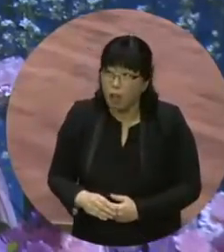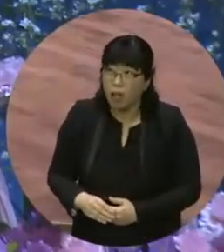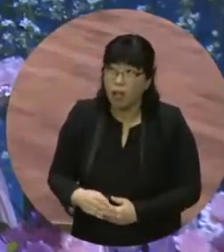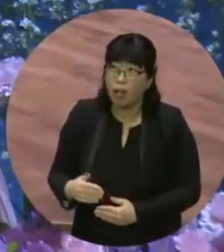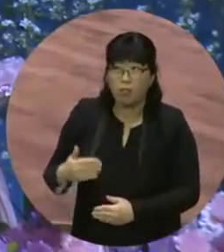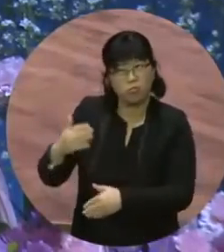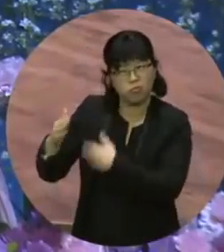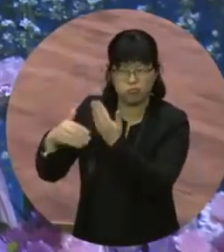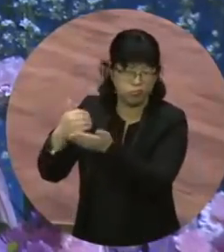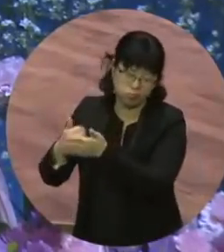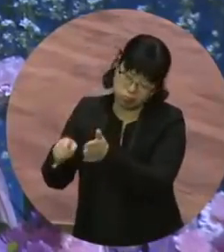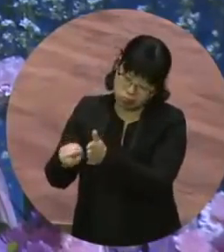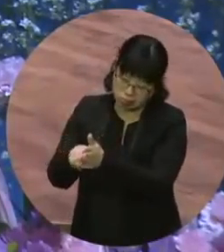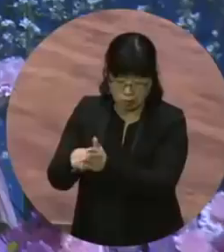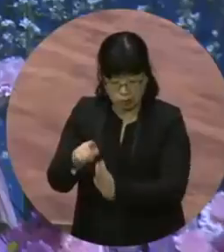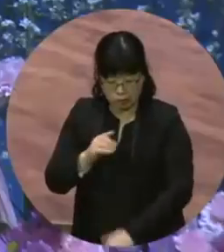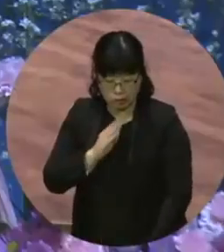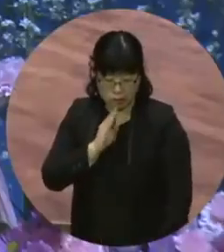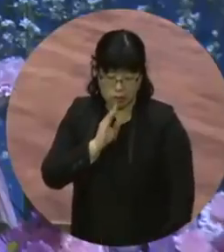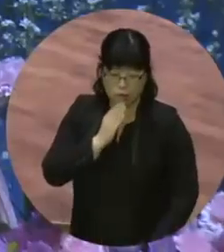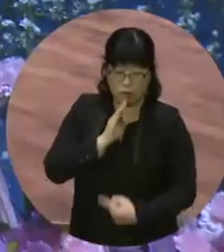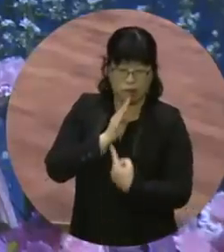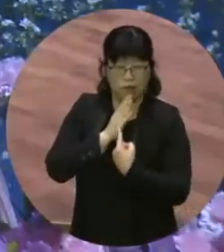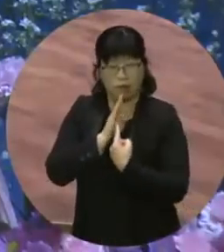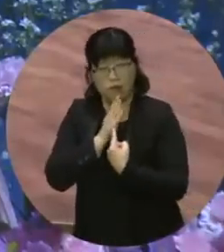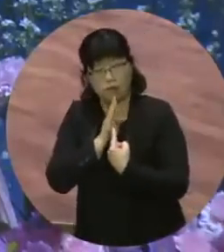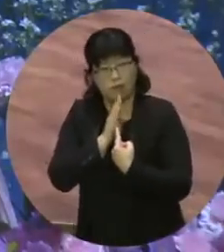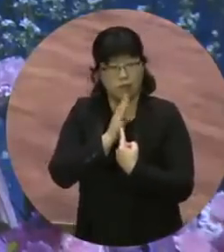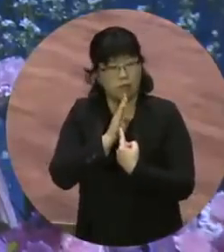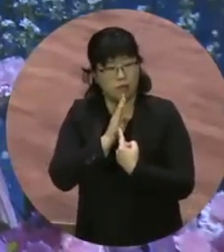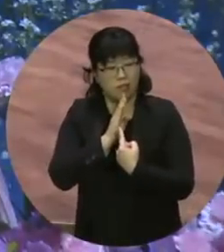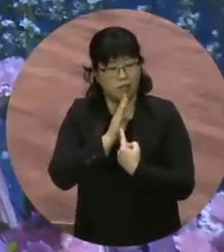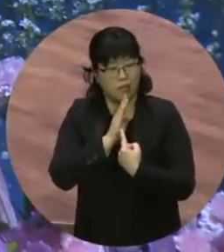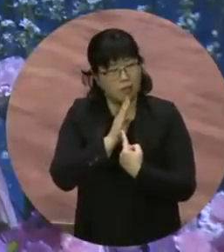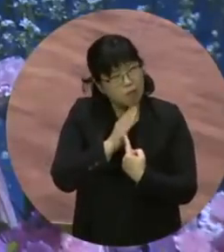주고 상처받고 싸우고 분쟁하니까 하나님이 없어.